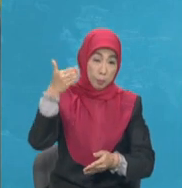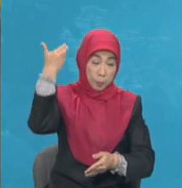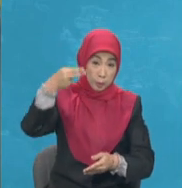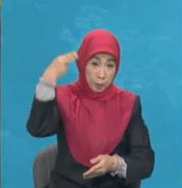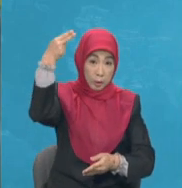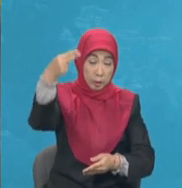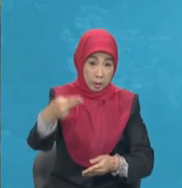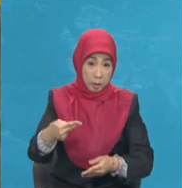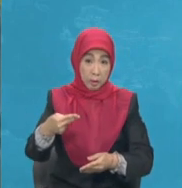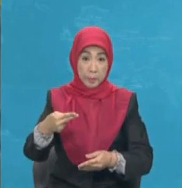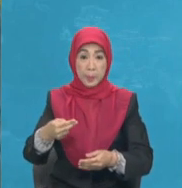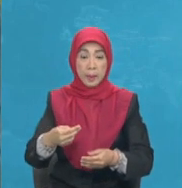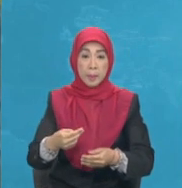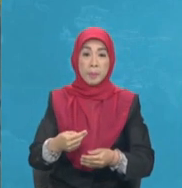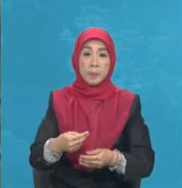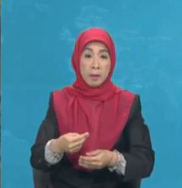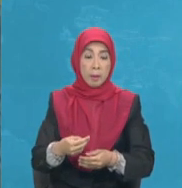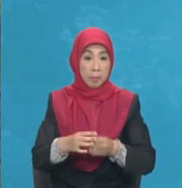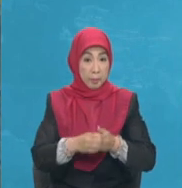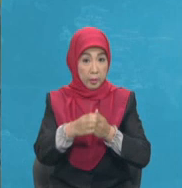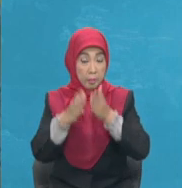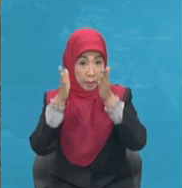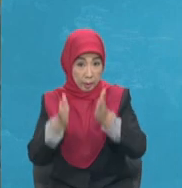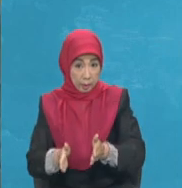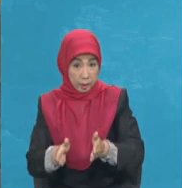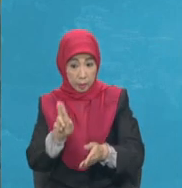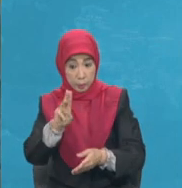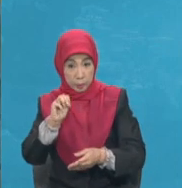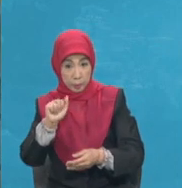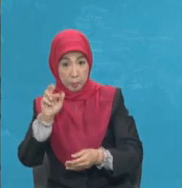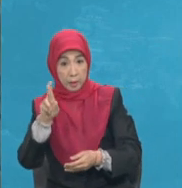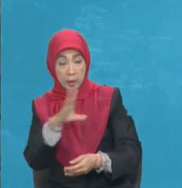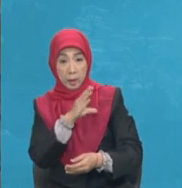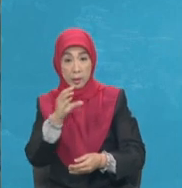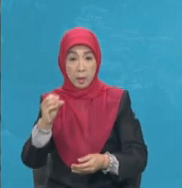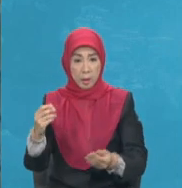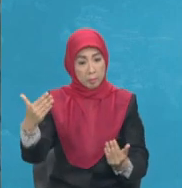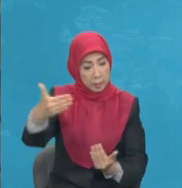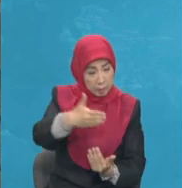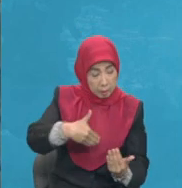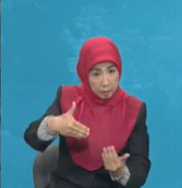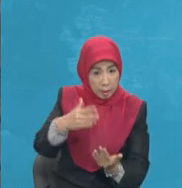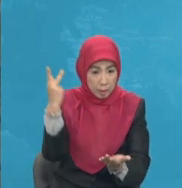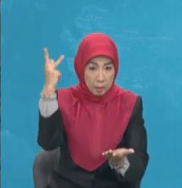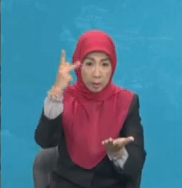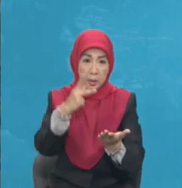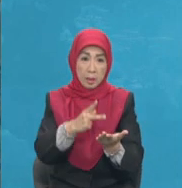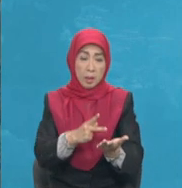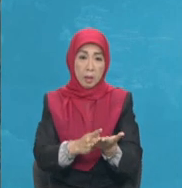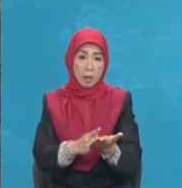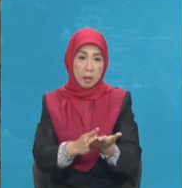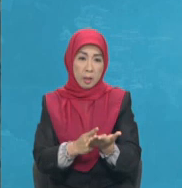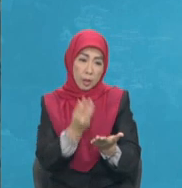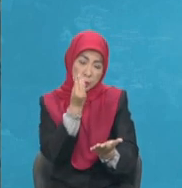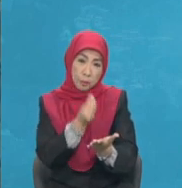sejarah kegemilangan selama pemerintahan Khalifah Umar bin Abdul Aziz dan juga mengenal pasti jenis sumber